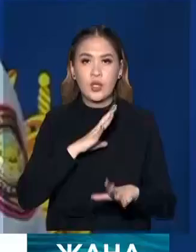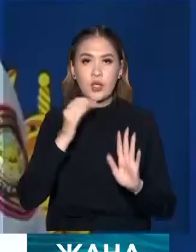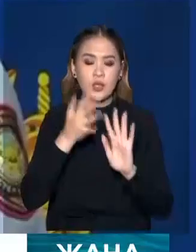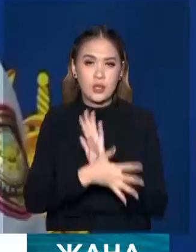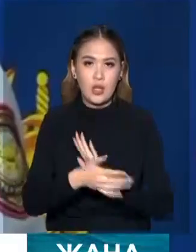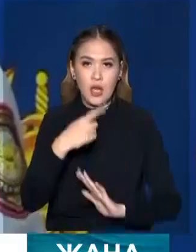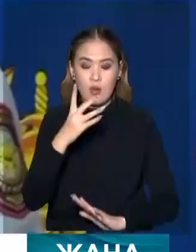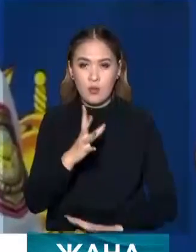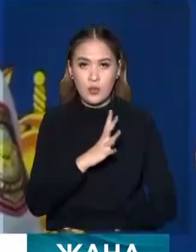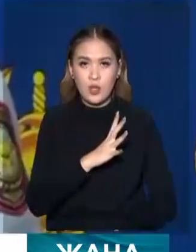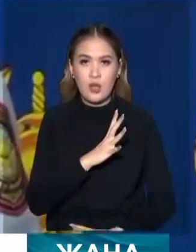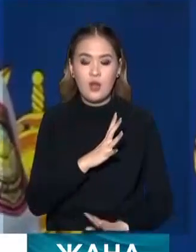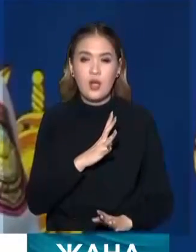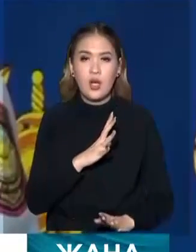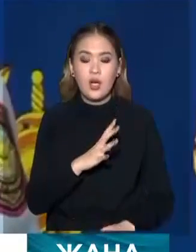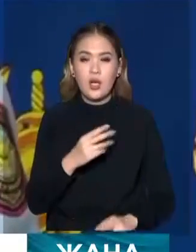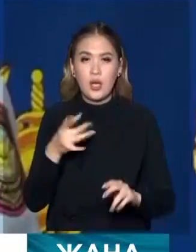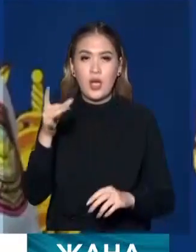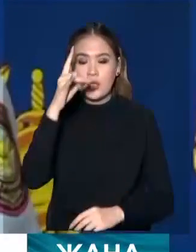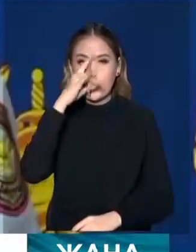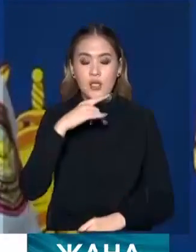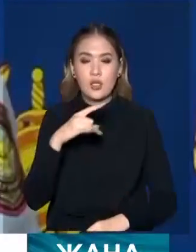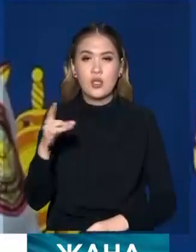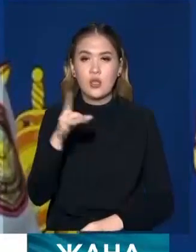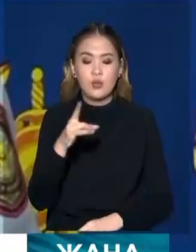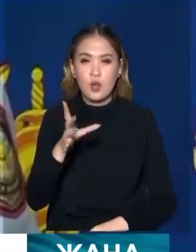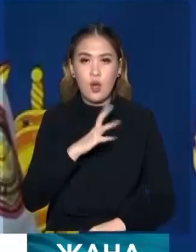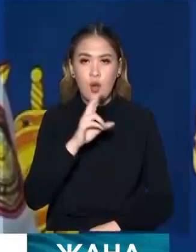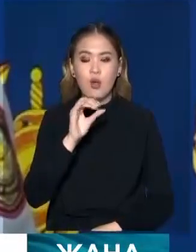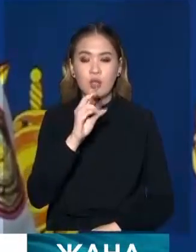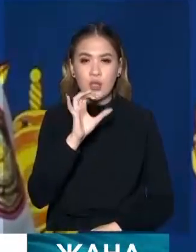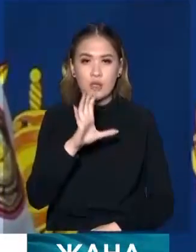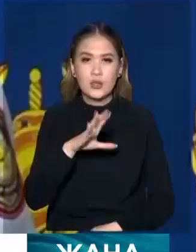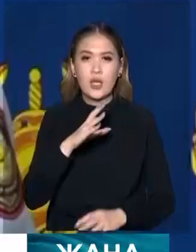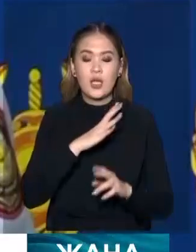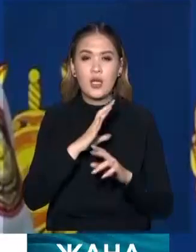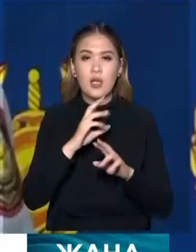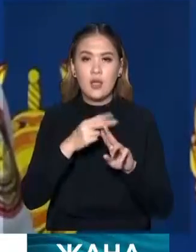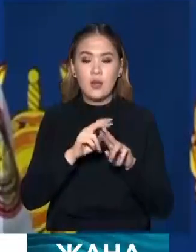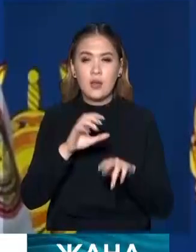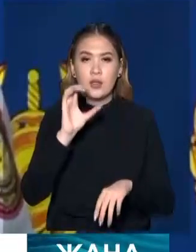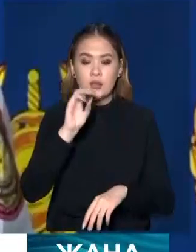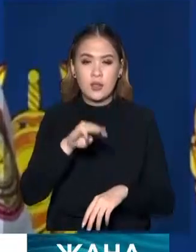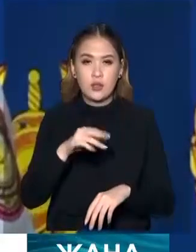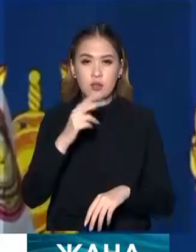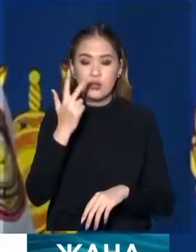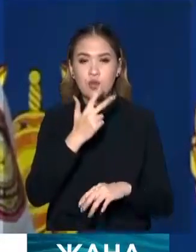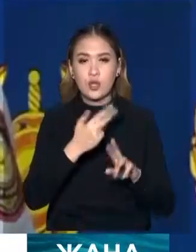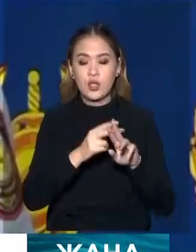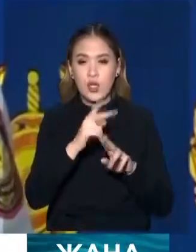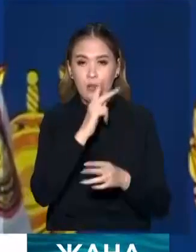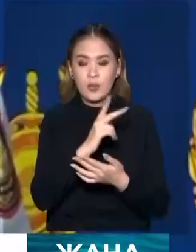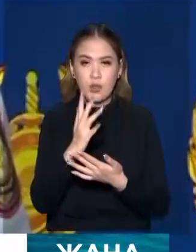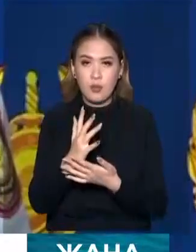Аталған ұрлық факті бойынша Қазақстан Республикасының қылмыстық кодексінің 308 бабымен 3 бөлігінің 2 және 3 тармақтарына